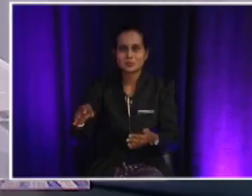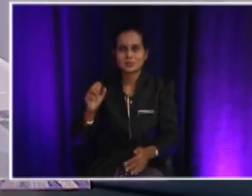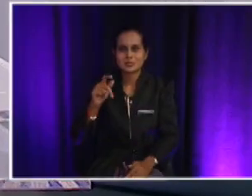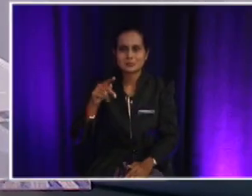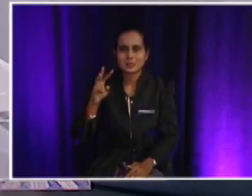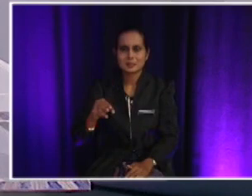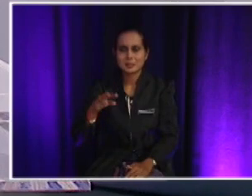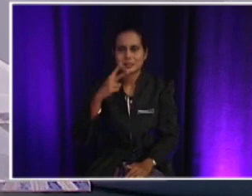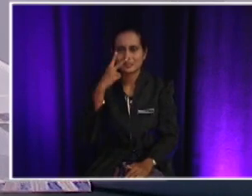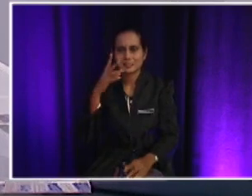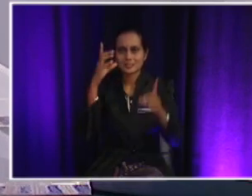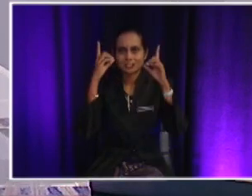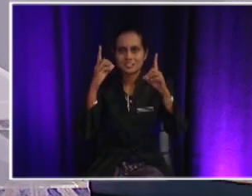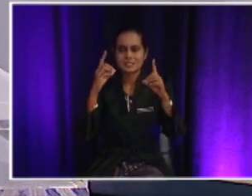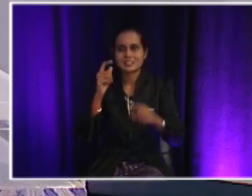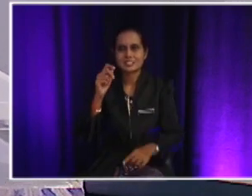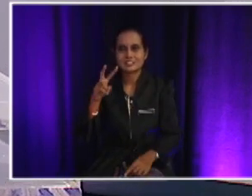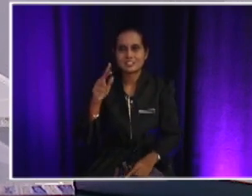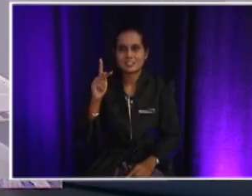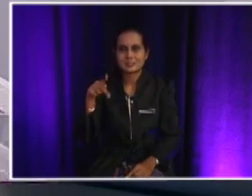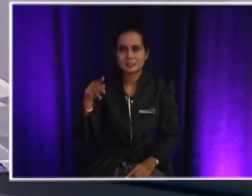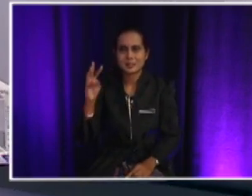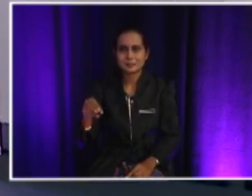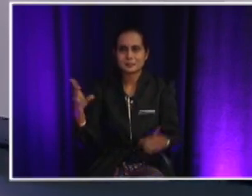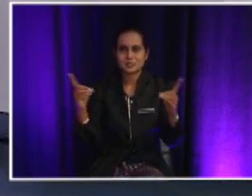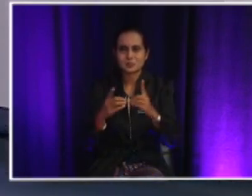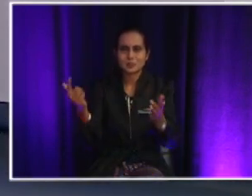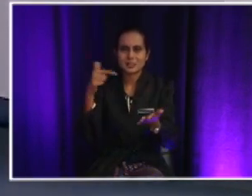sedang menonton Didik TV KPM. Jangan nakal-nakal. Jumpa